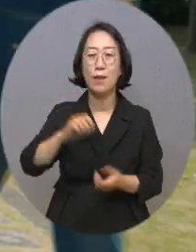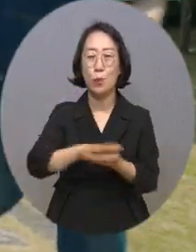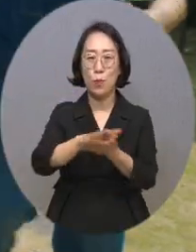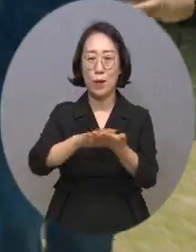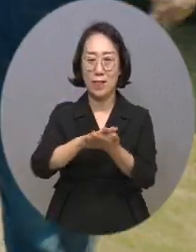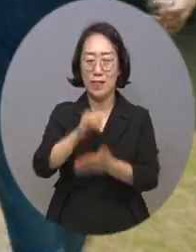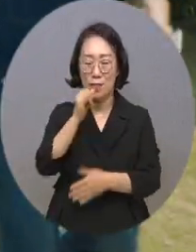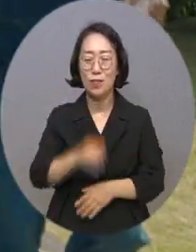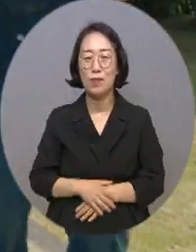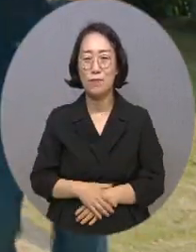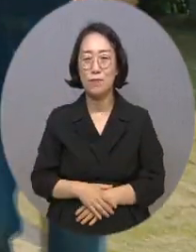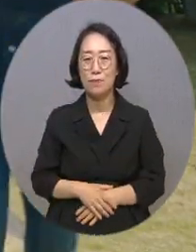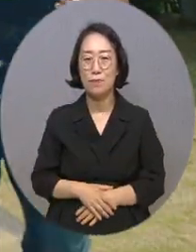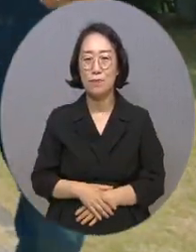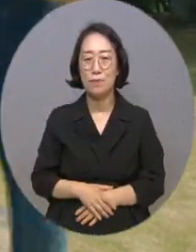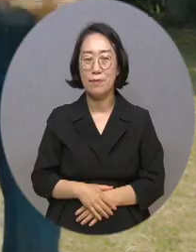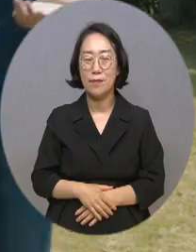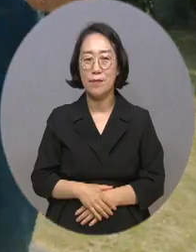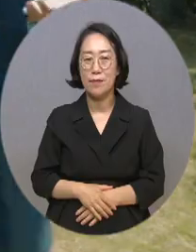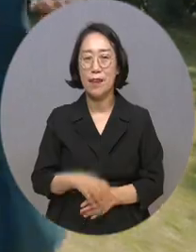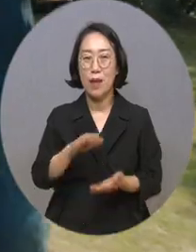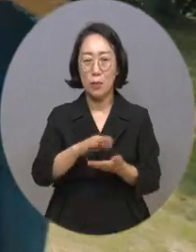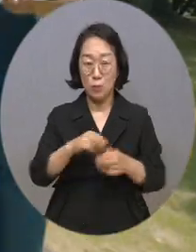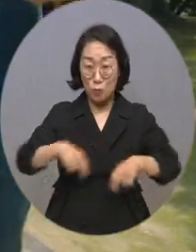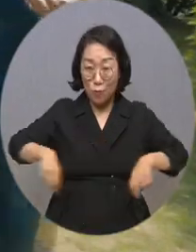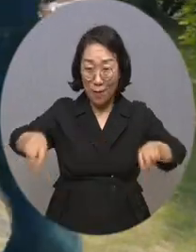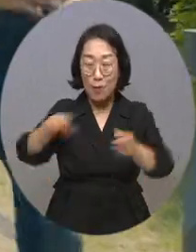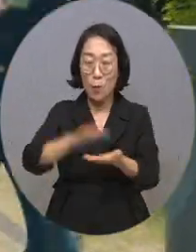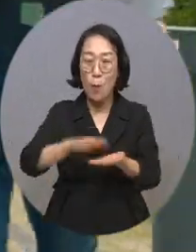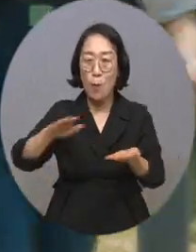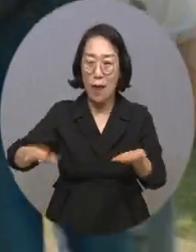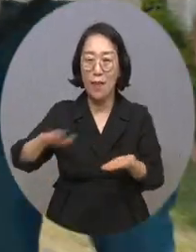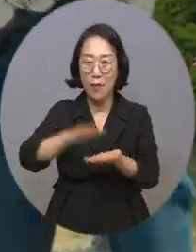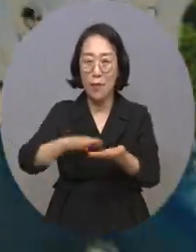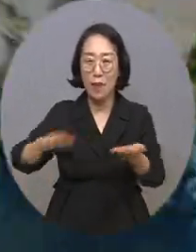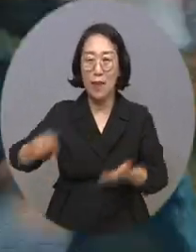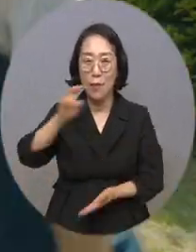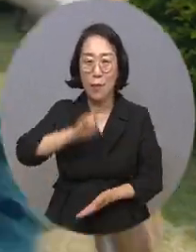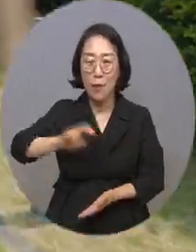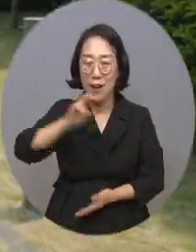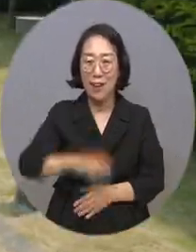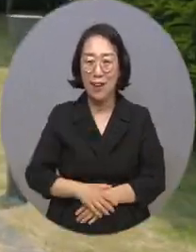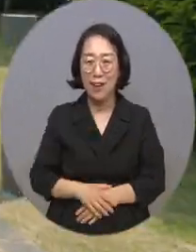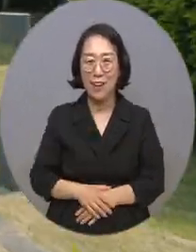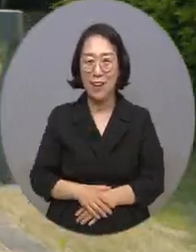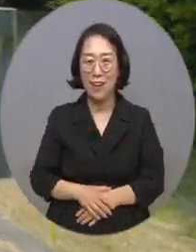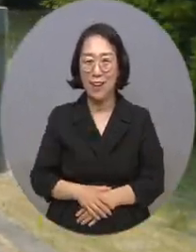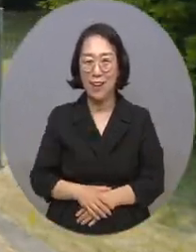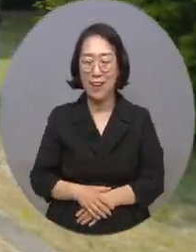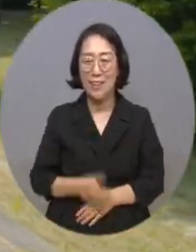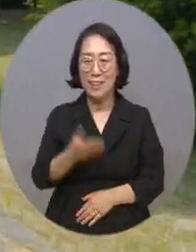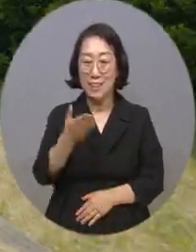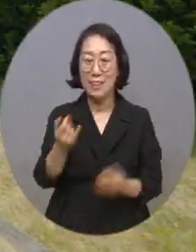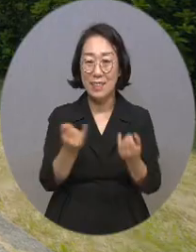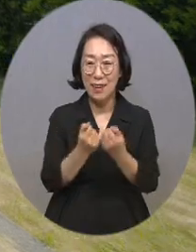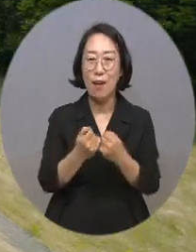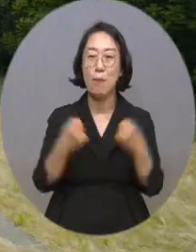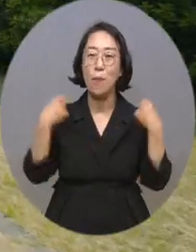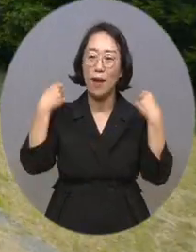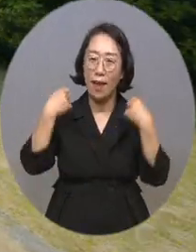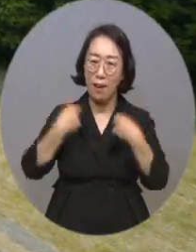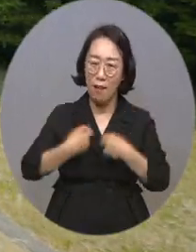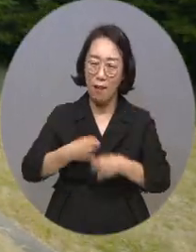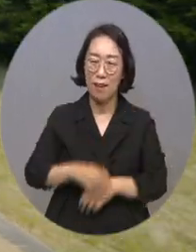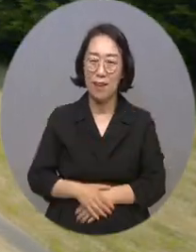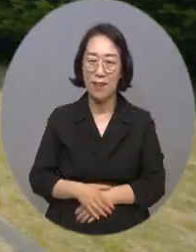하고 했어요. 중국에 앉아서 하잖아요. 저게 껍질 먹고 아 하지 말라니까 그녀의 먹이